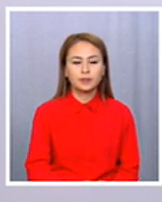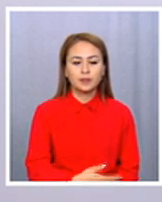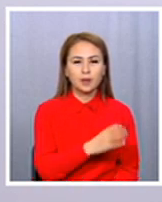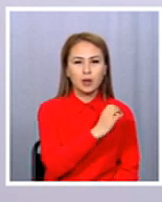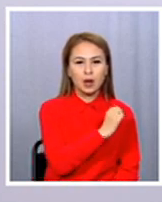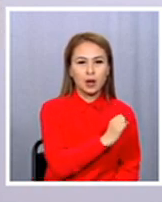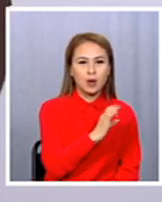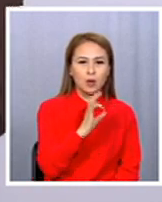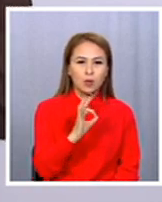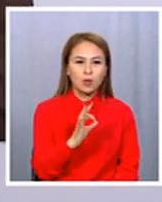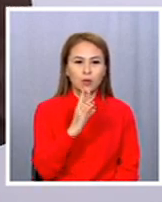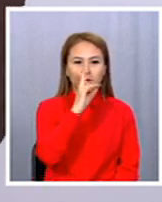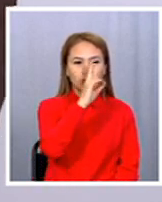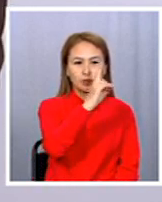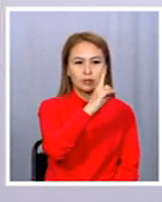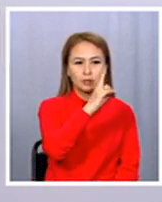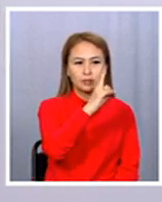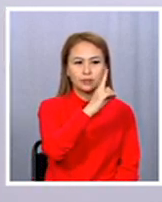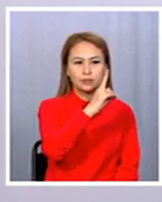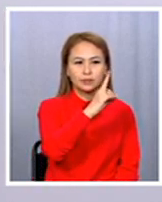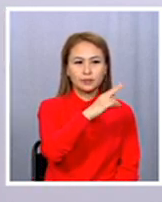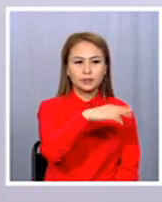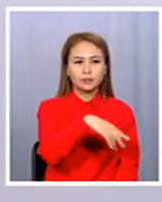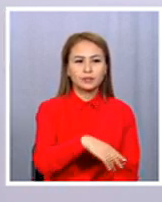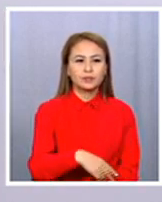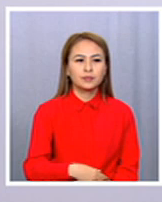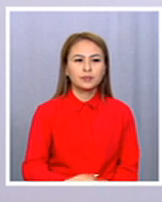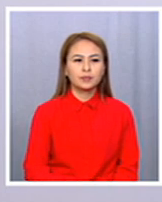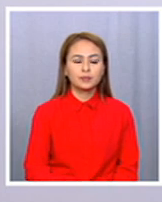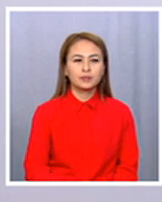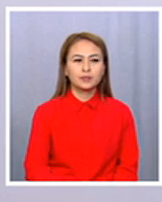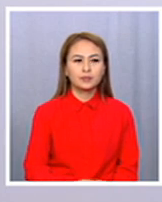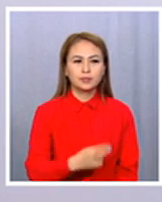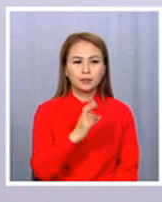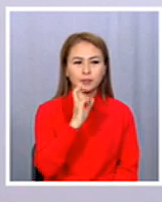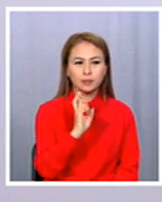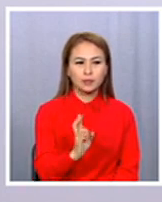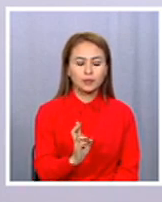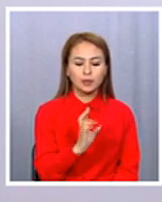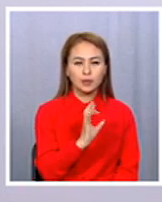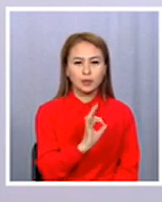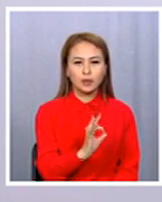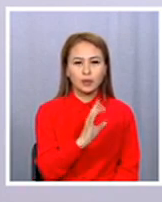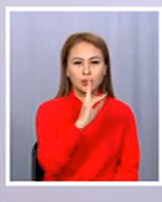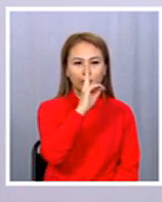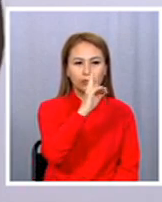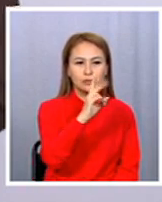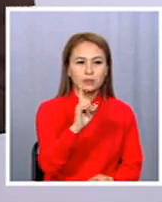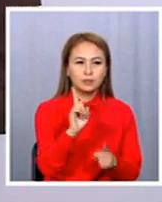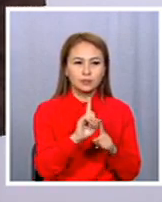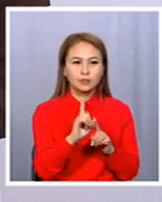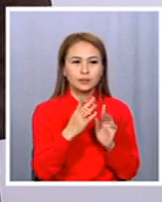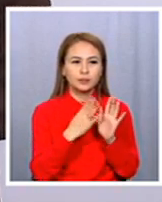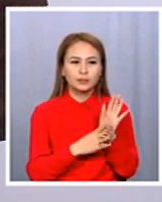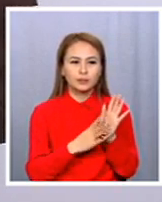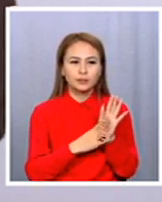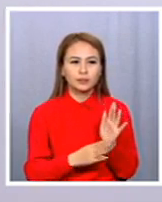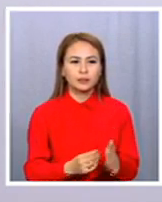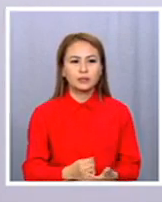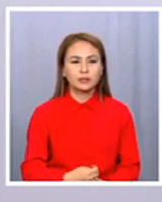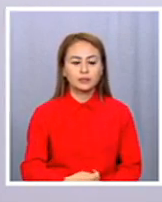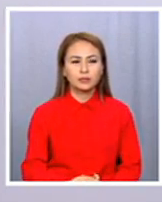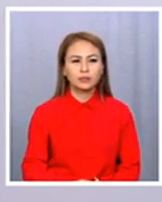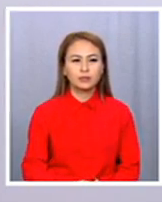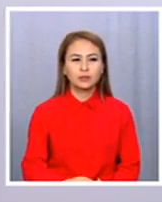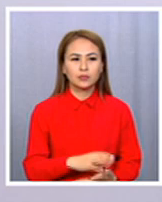бұрышы 90 градус. Және мына жерде Б, О, К бұрышы да 90 градусқа тең болды. Ал